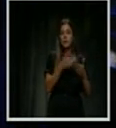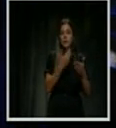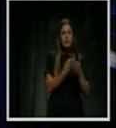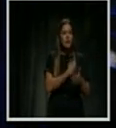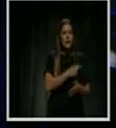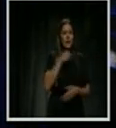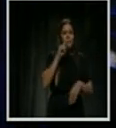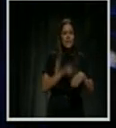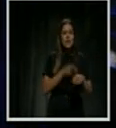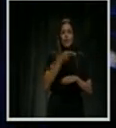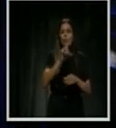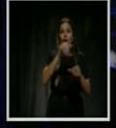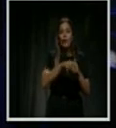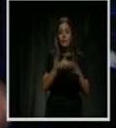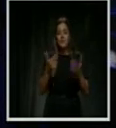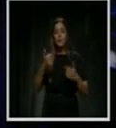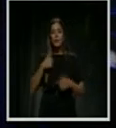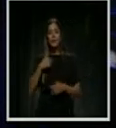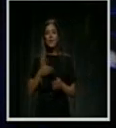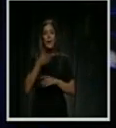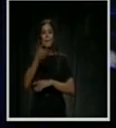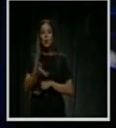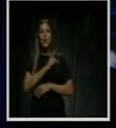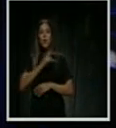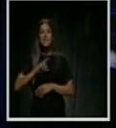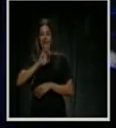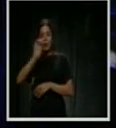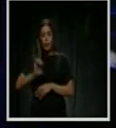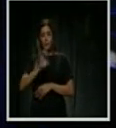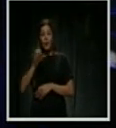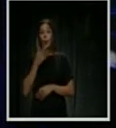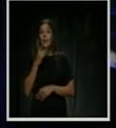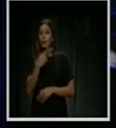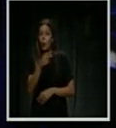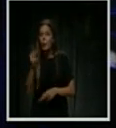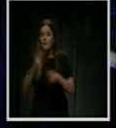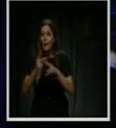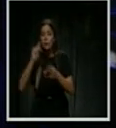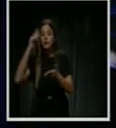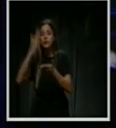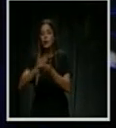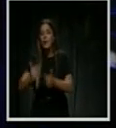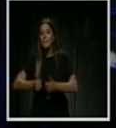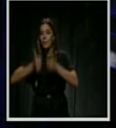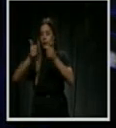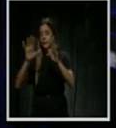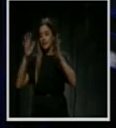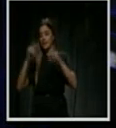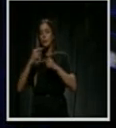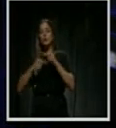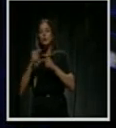pajjiżna li jien imur fil-Kunsill Ewropew. U meta se tkun qed tittieħed dik id-deċiżjoni tant importanti fost oħrajn dwar